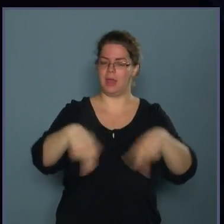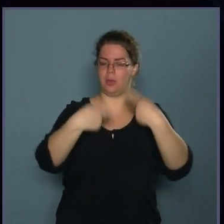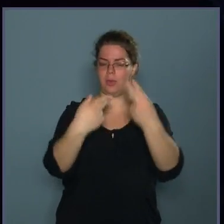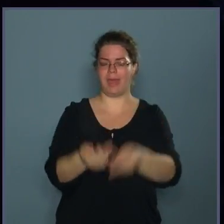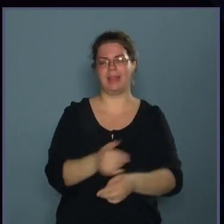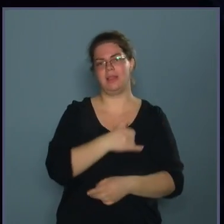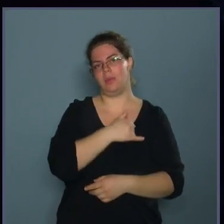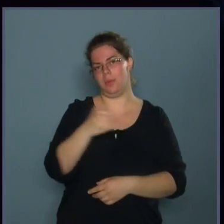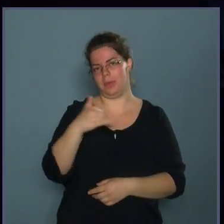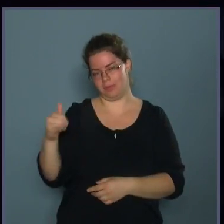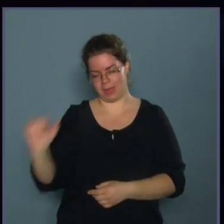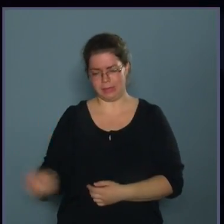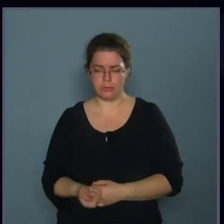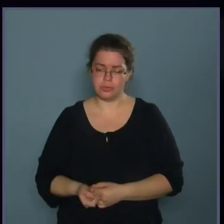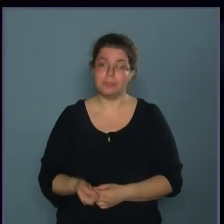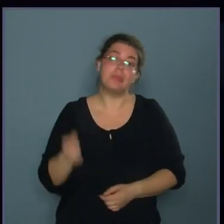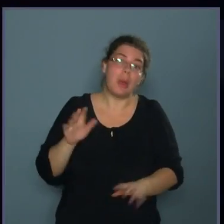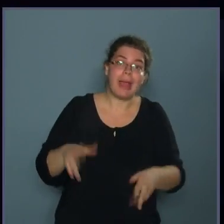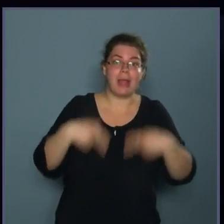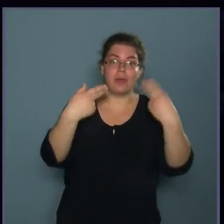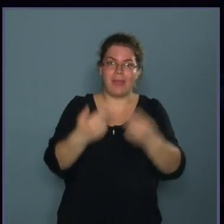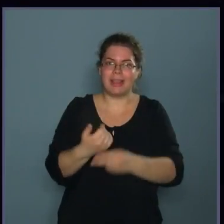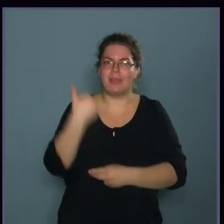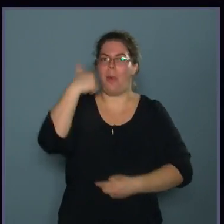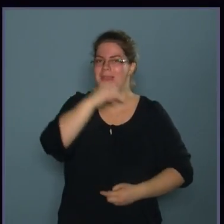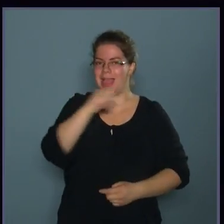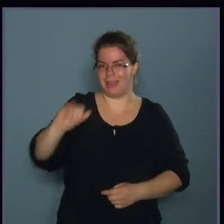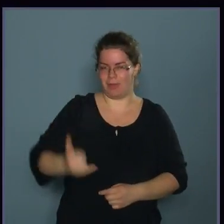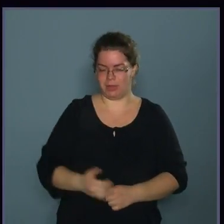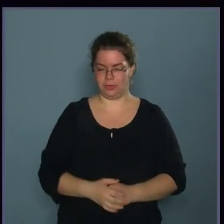következő esztendőket is, hát akár a következő 100 évet is.